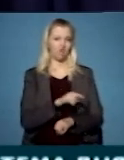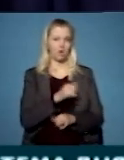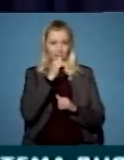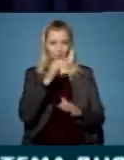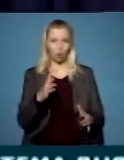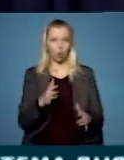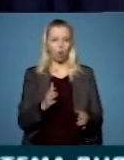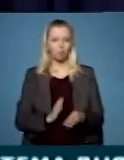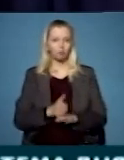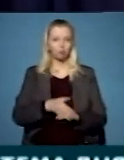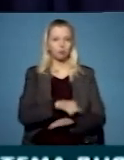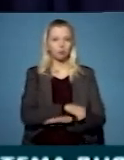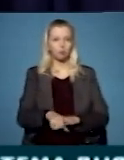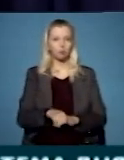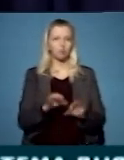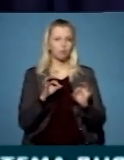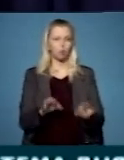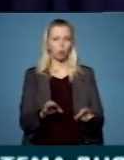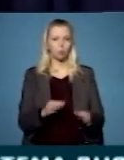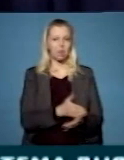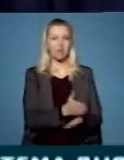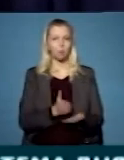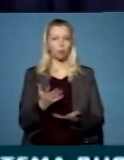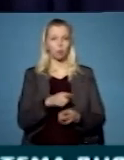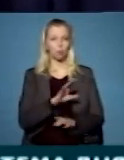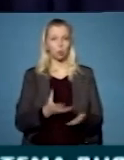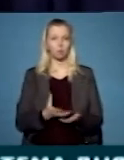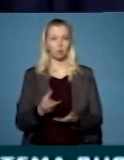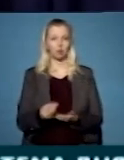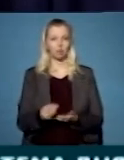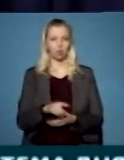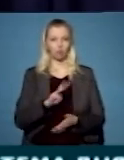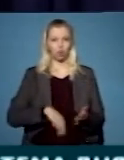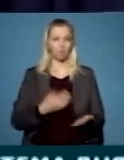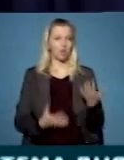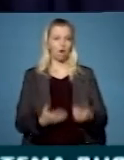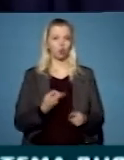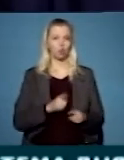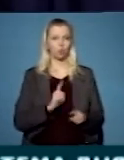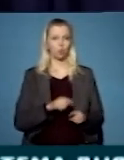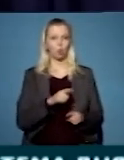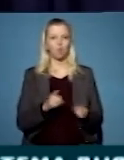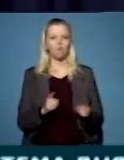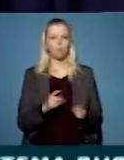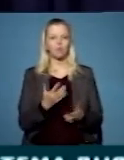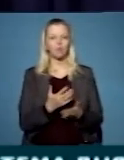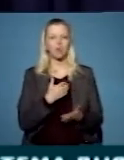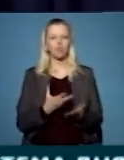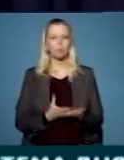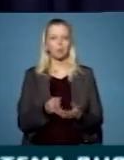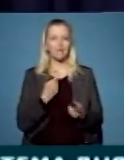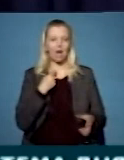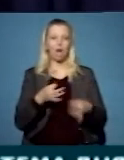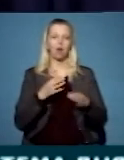не зможе перетинати кордон в жодному напрямку, якщо не буде сплачувати дані штрафи. Це якщо один важіль впливу. Тому я просто